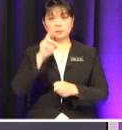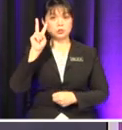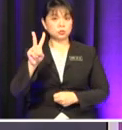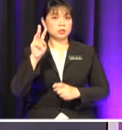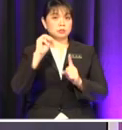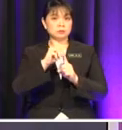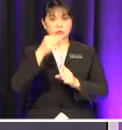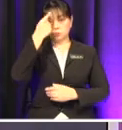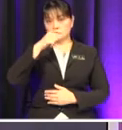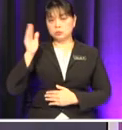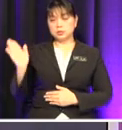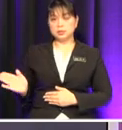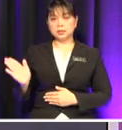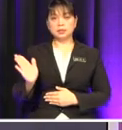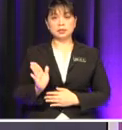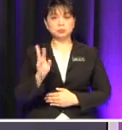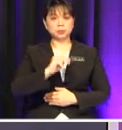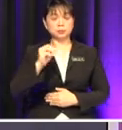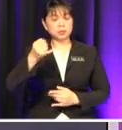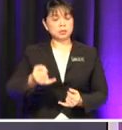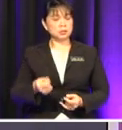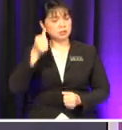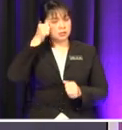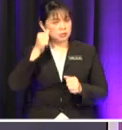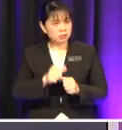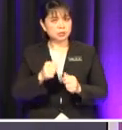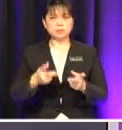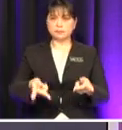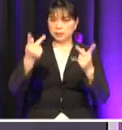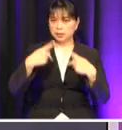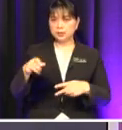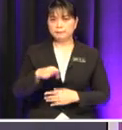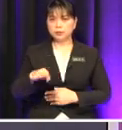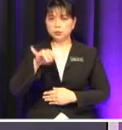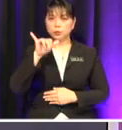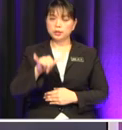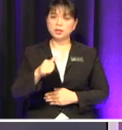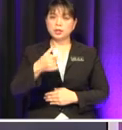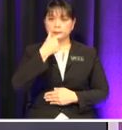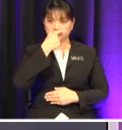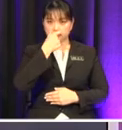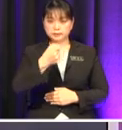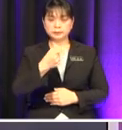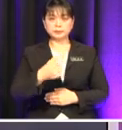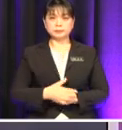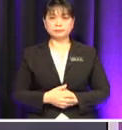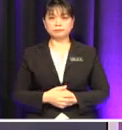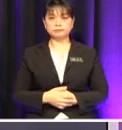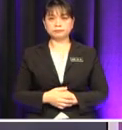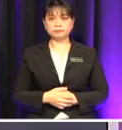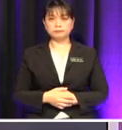ini calon-calon impas kembali faktor yang mempengaruhi stability saya guna badan ya saya selalu guna ini dengan